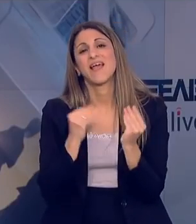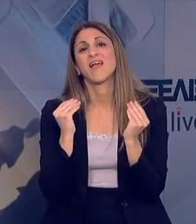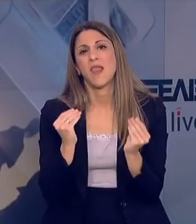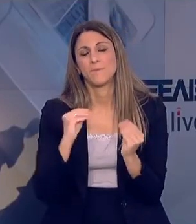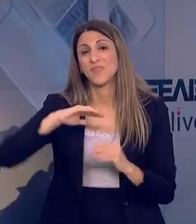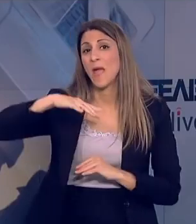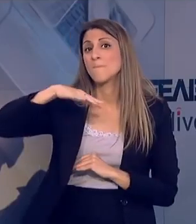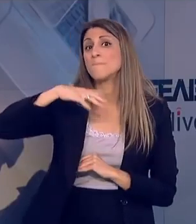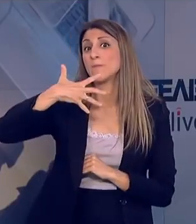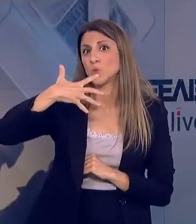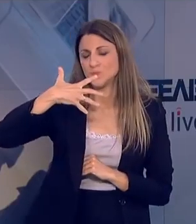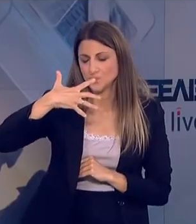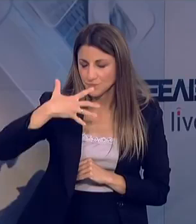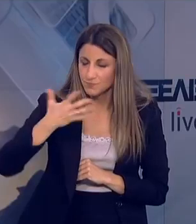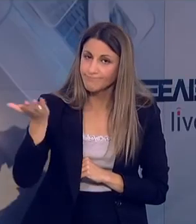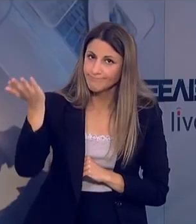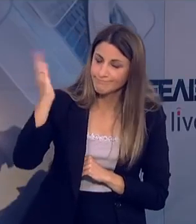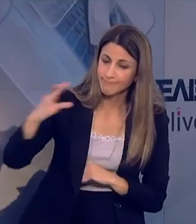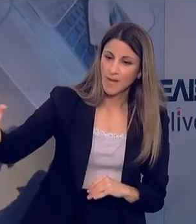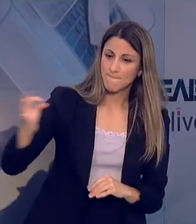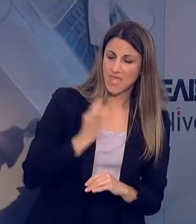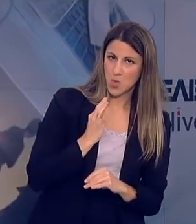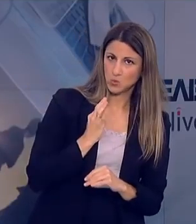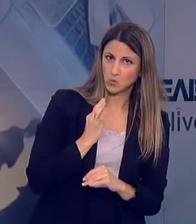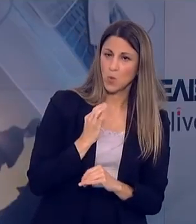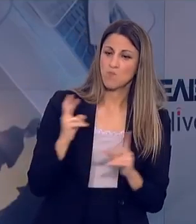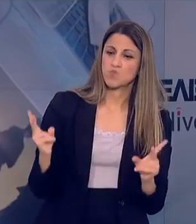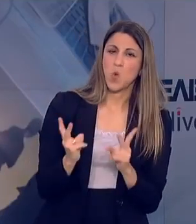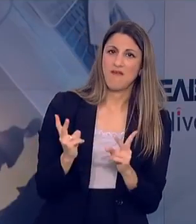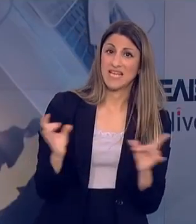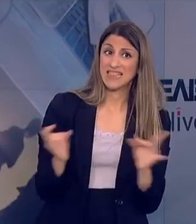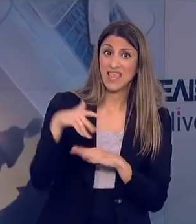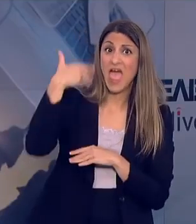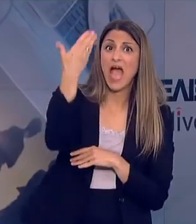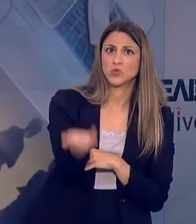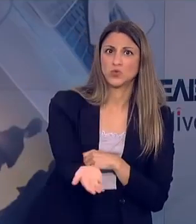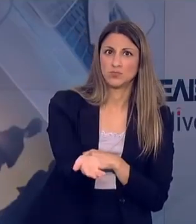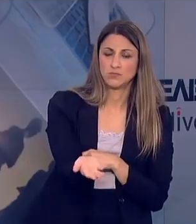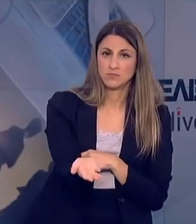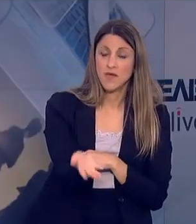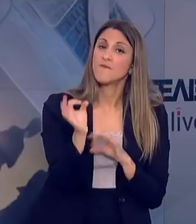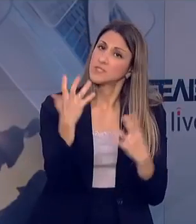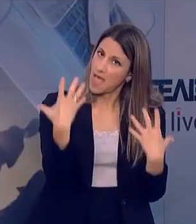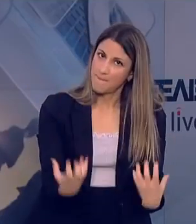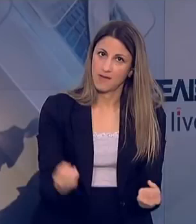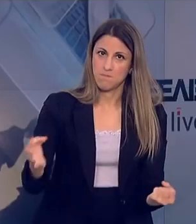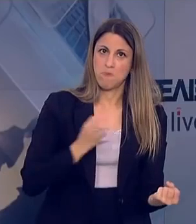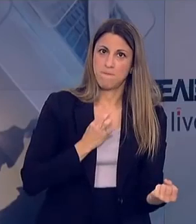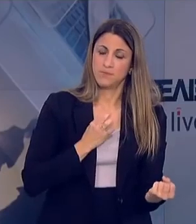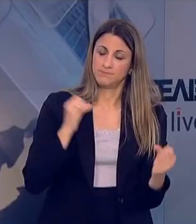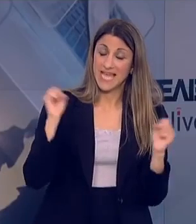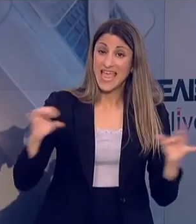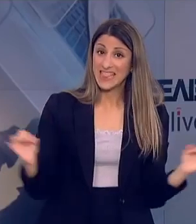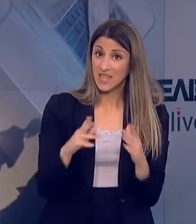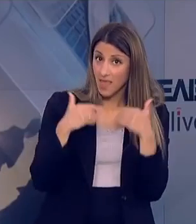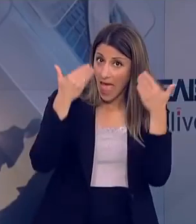Πέμπτον, οπωσδήποτε ο κίνδυνος λίμωξης από τον ιό είναι μικρότερος στους εξωτερικούς χώρους. Αλλά δεν είναι ανύπαρκτος. Καλό θα είναι όταν